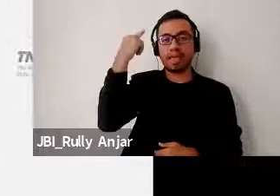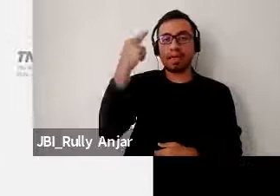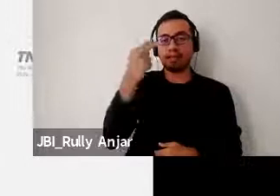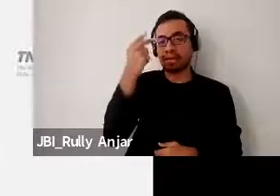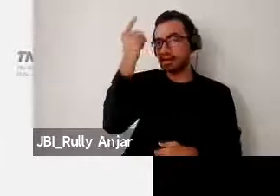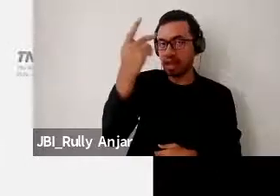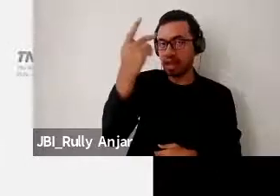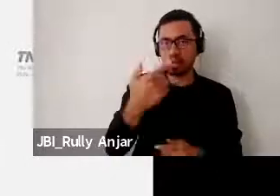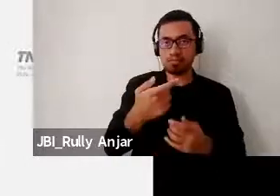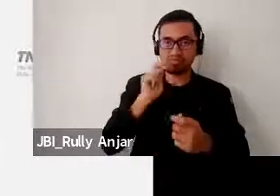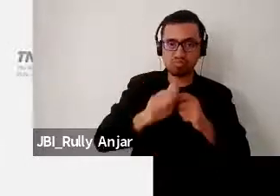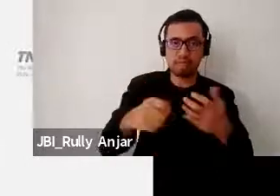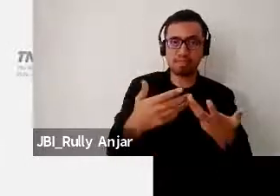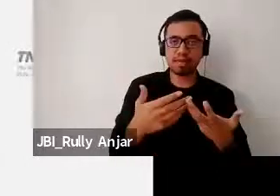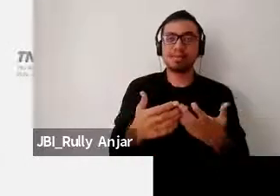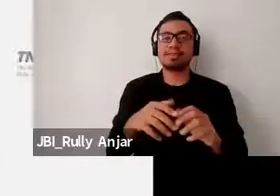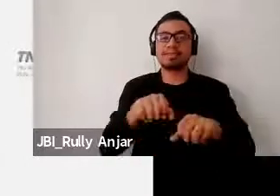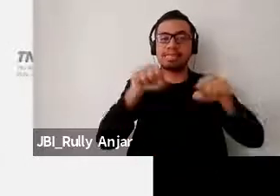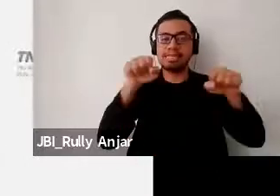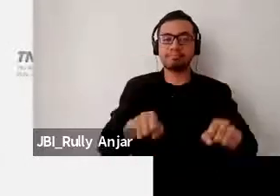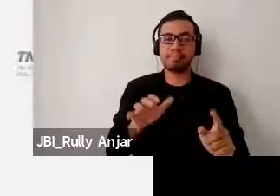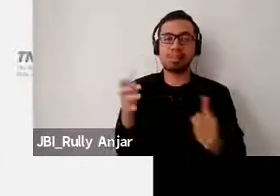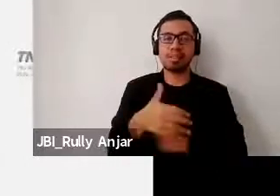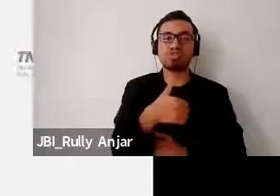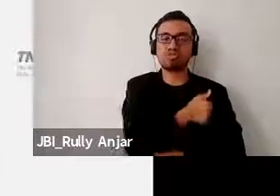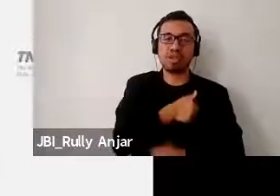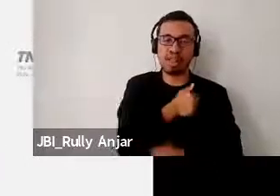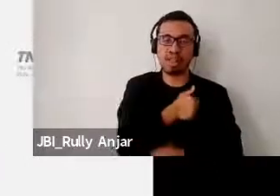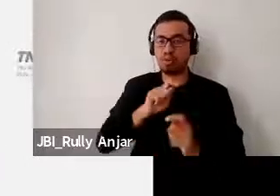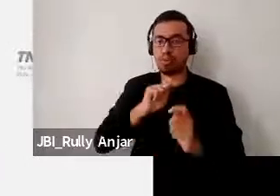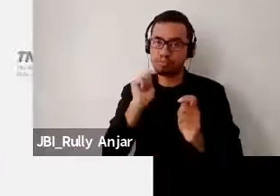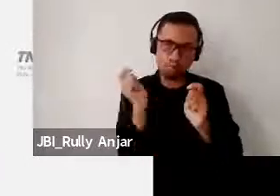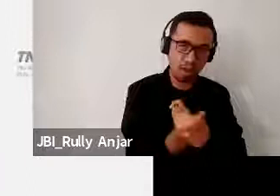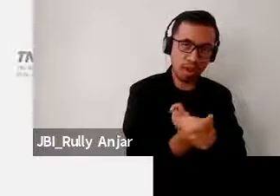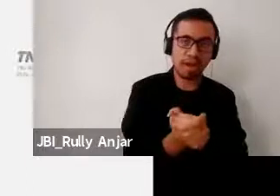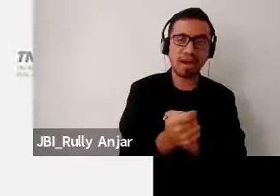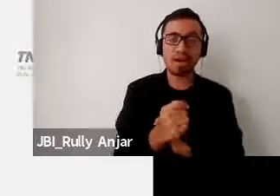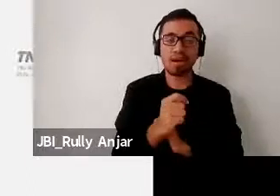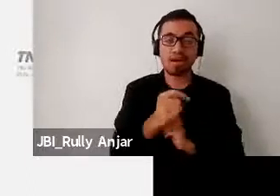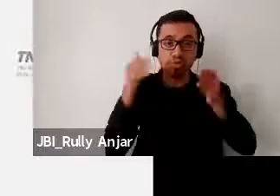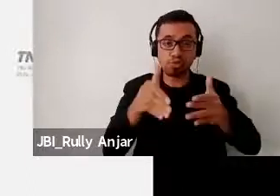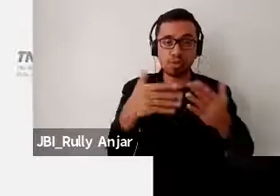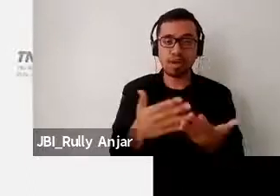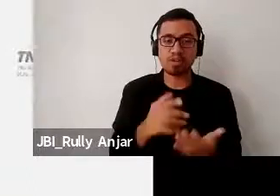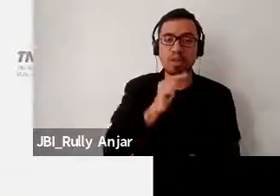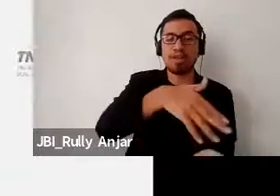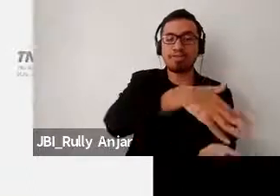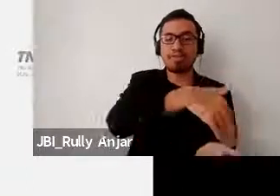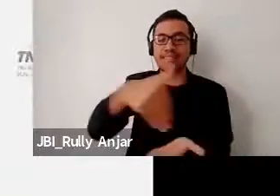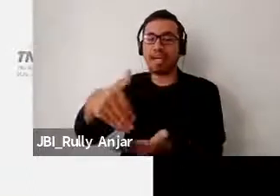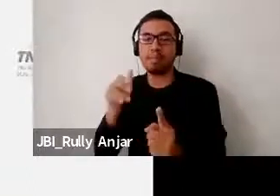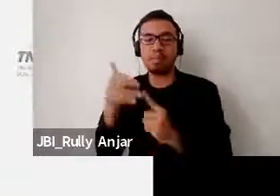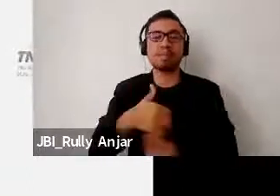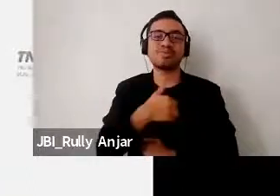depan, termasuk perbaikan pendataan perlindungan sosial. Jadi kami melihatnya ini juga sebagai blessing